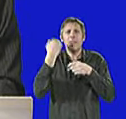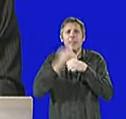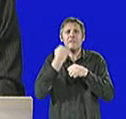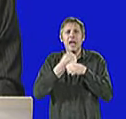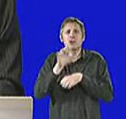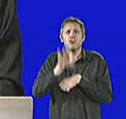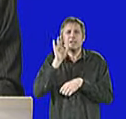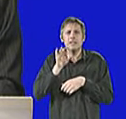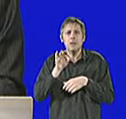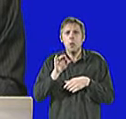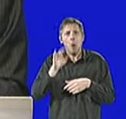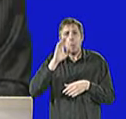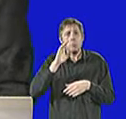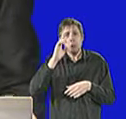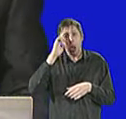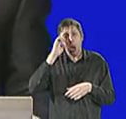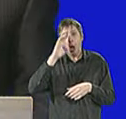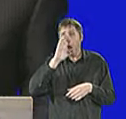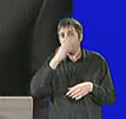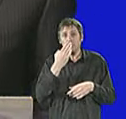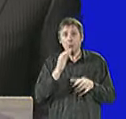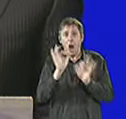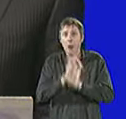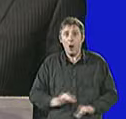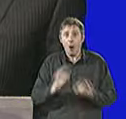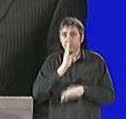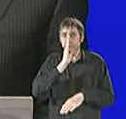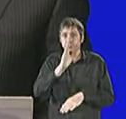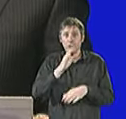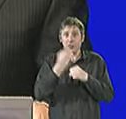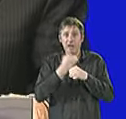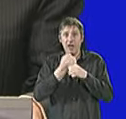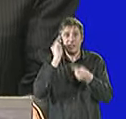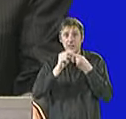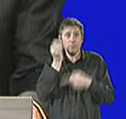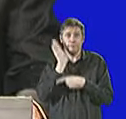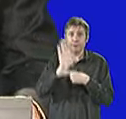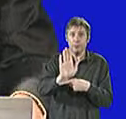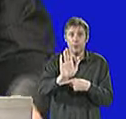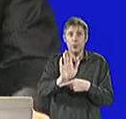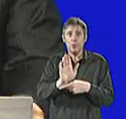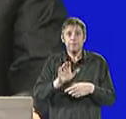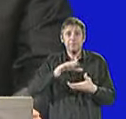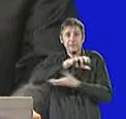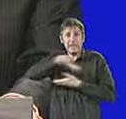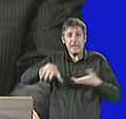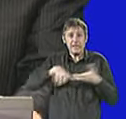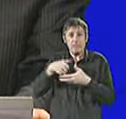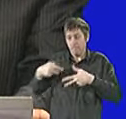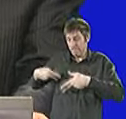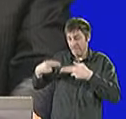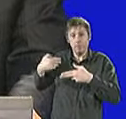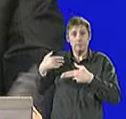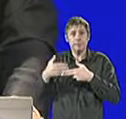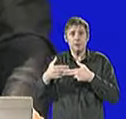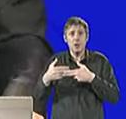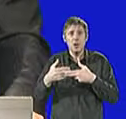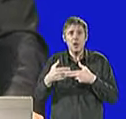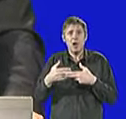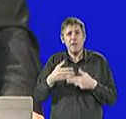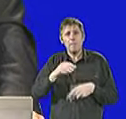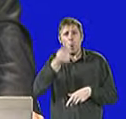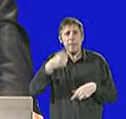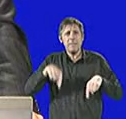changé d'avis. Et c'est pourquoi tout au long de la crise, avec François Fillon, avec